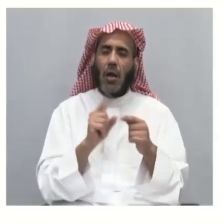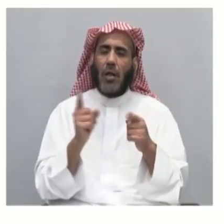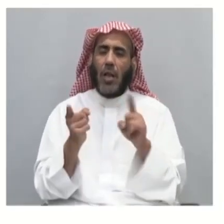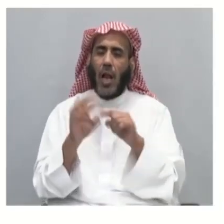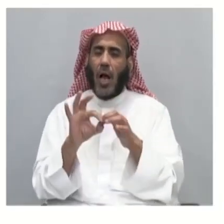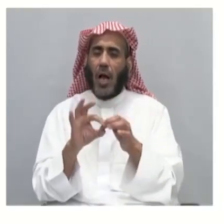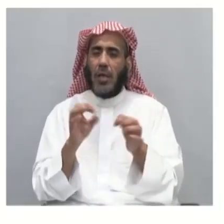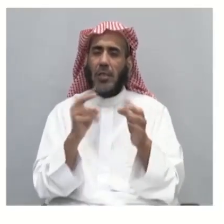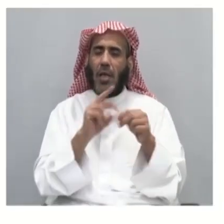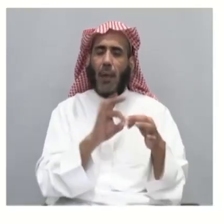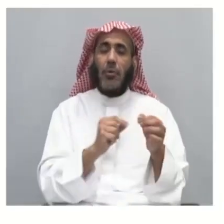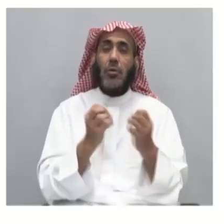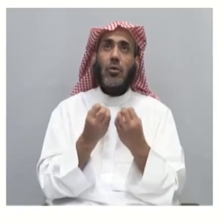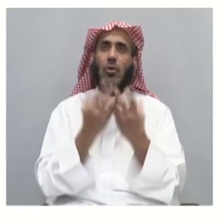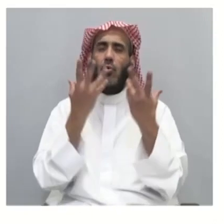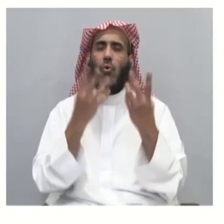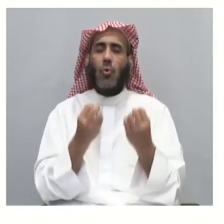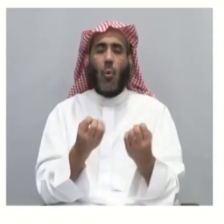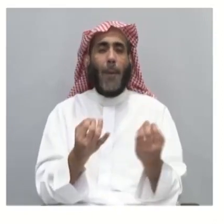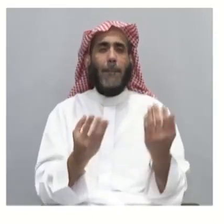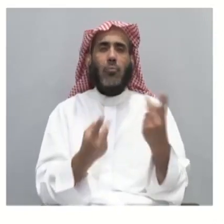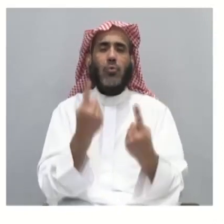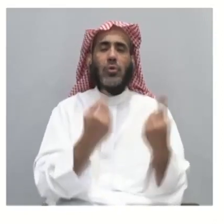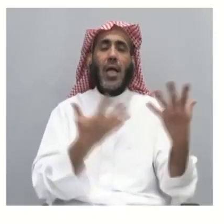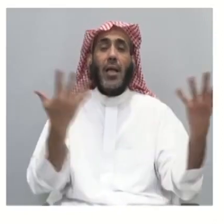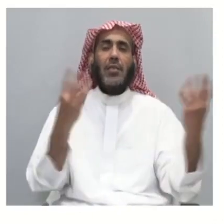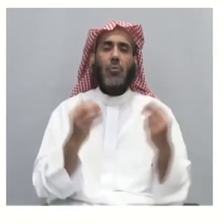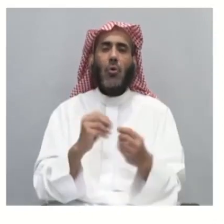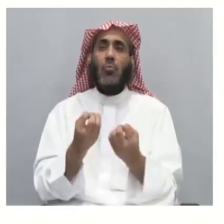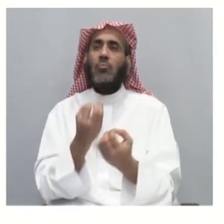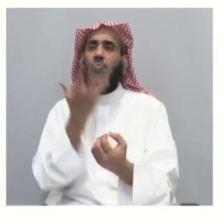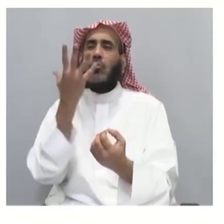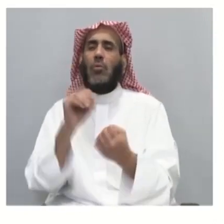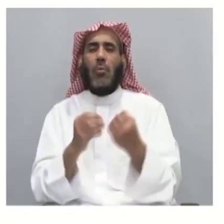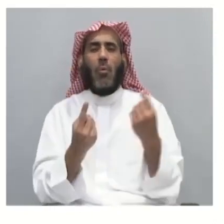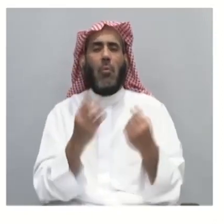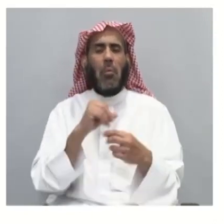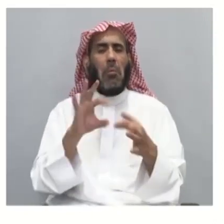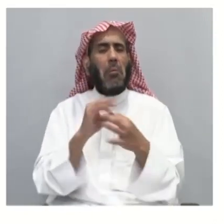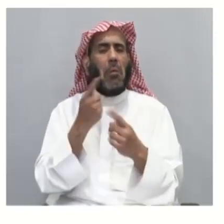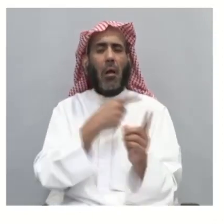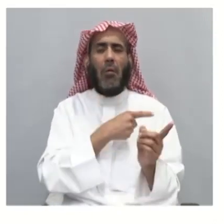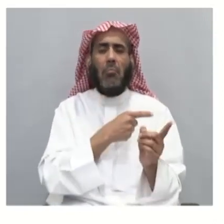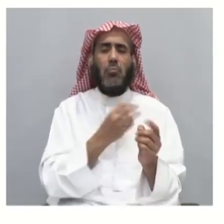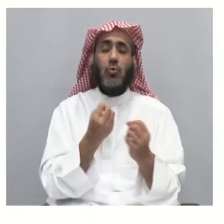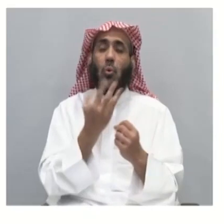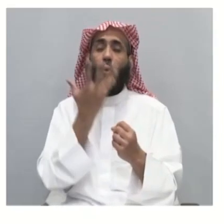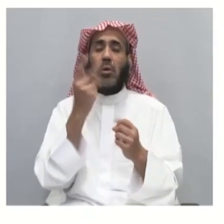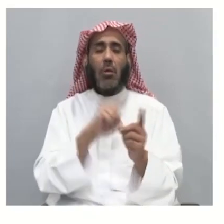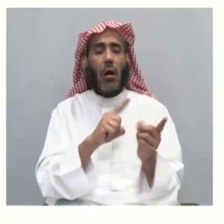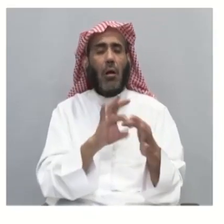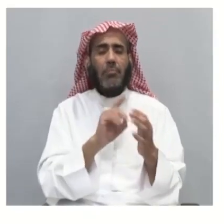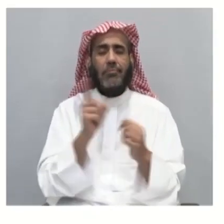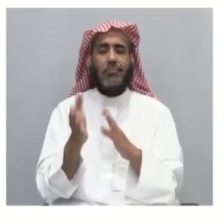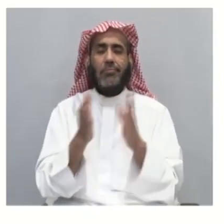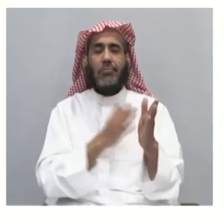قراته الزهور وكذلك البستان الجميل ولا ياتي شخص يذكر الزهور ثم يذكر شيئا ليس له علاقه بالزهور اطلاقا